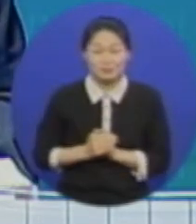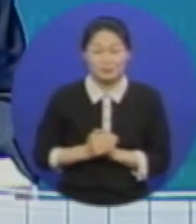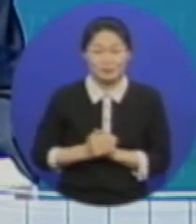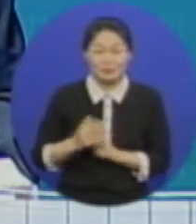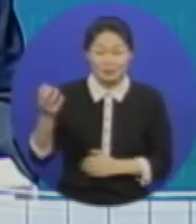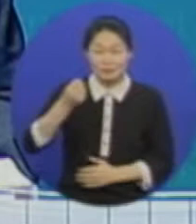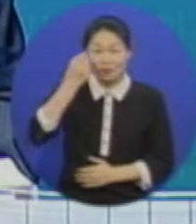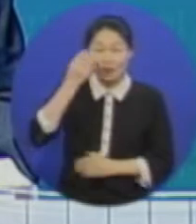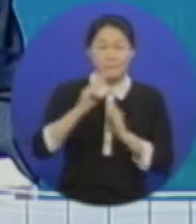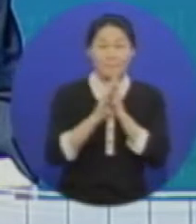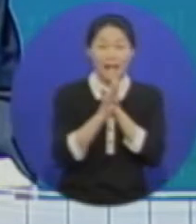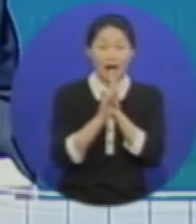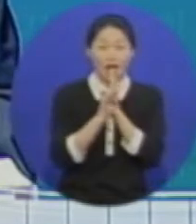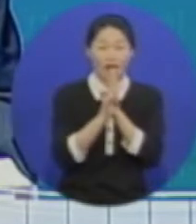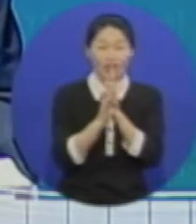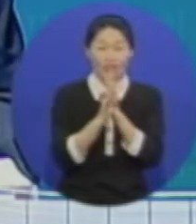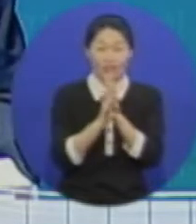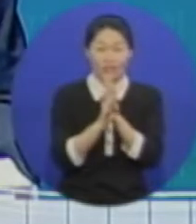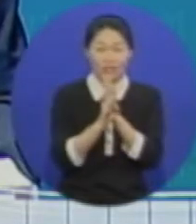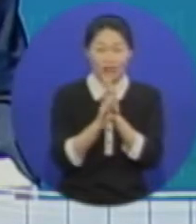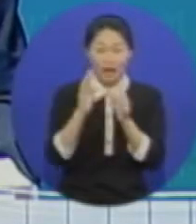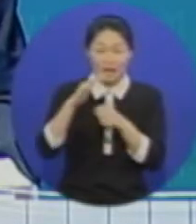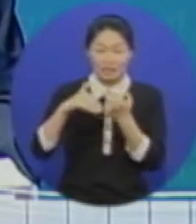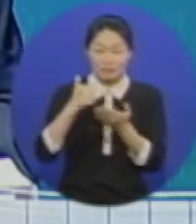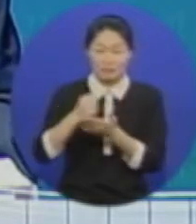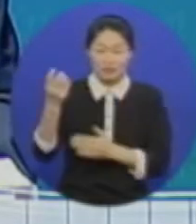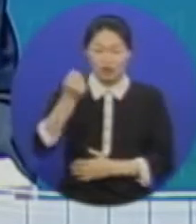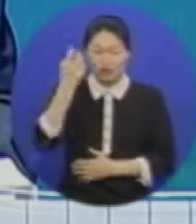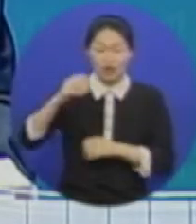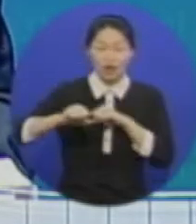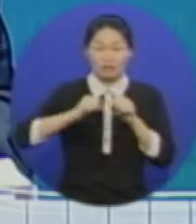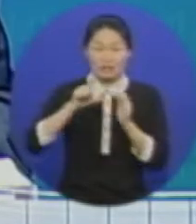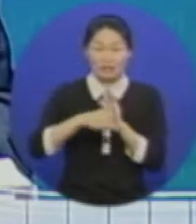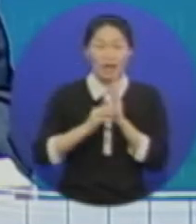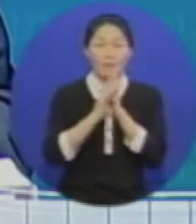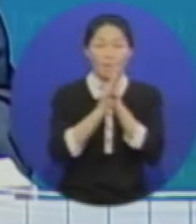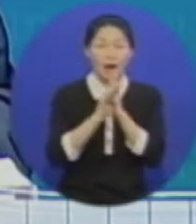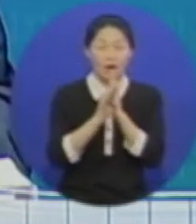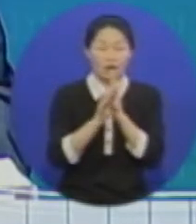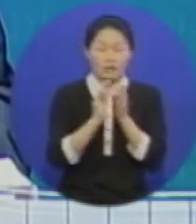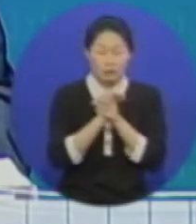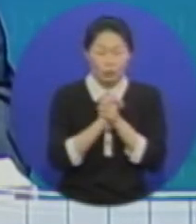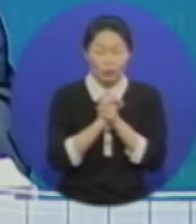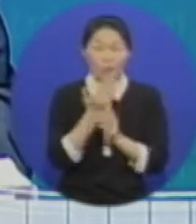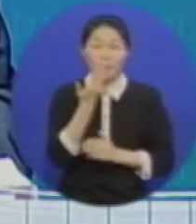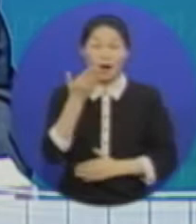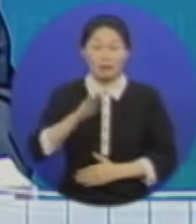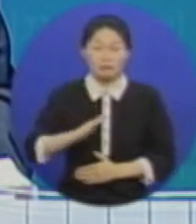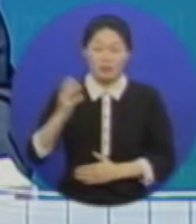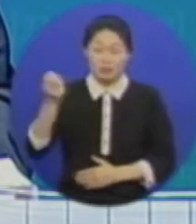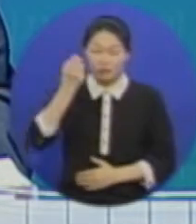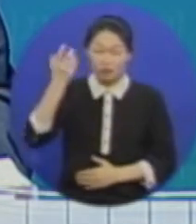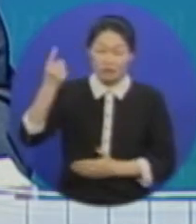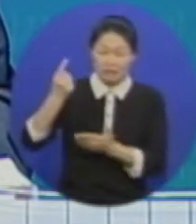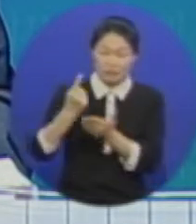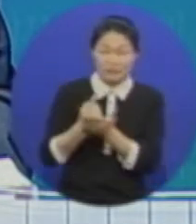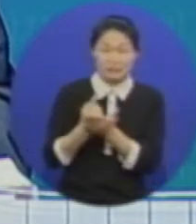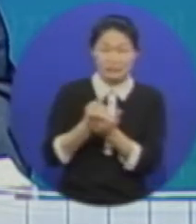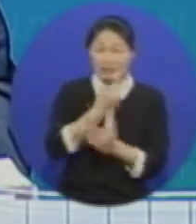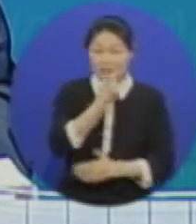방 원하는 것 하나님이 성령으로 역사하실 때 방언 의 기도가 나오지만 성령님이 임하신